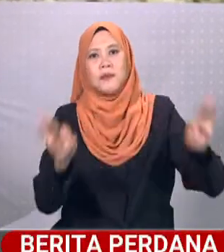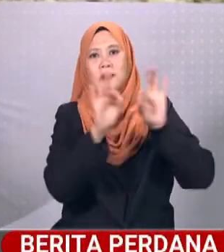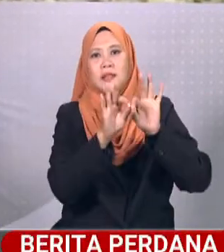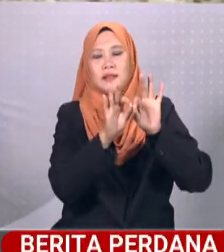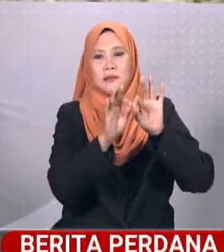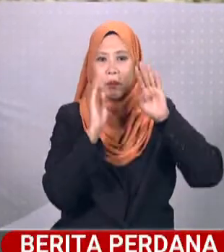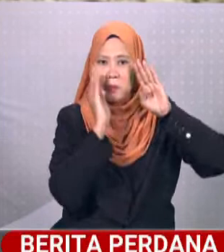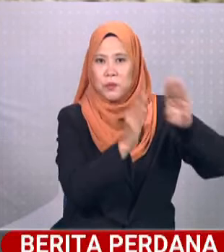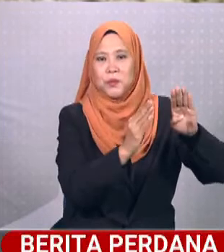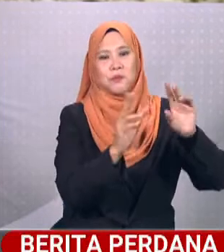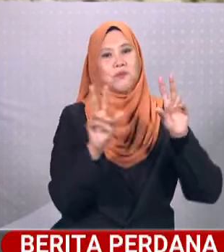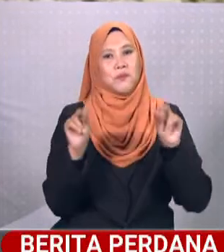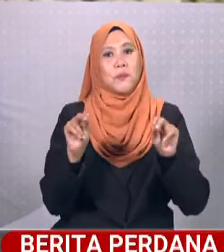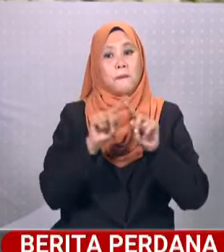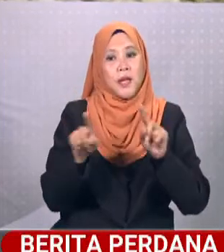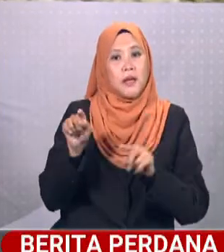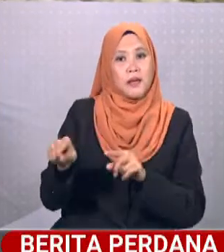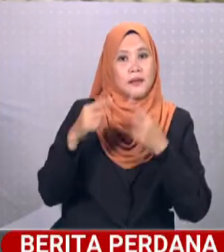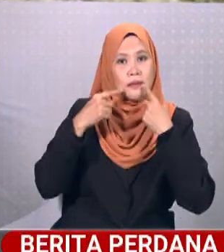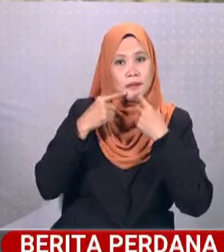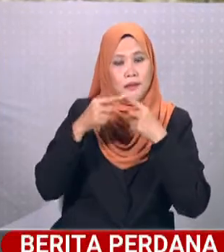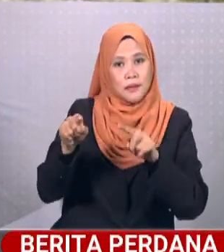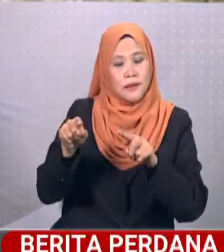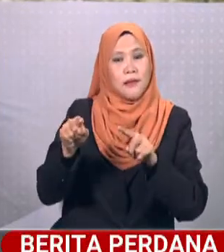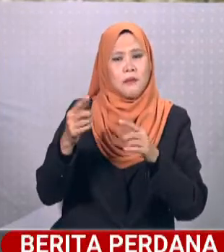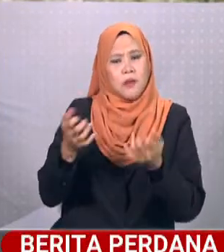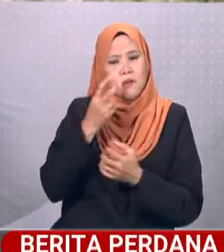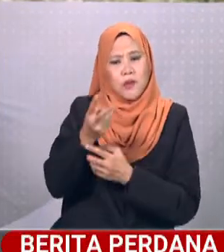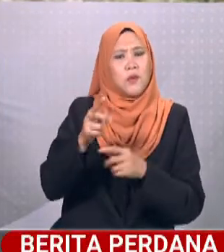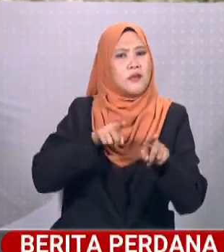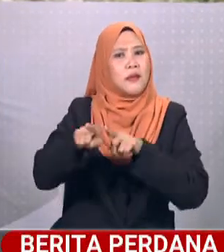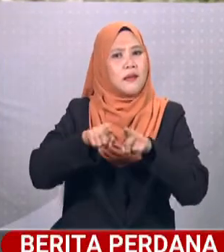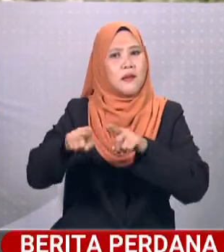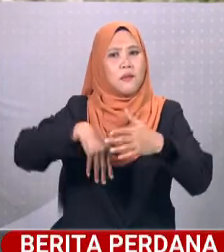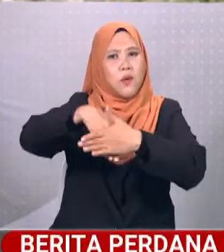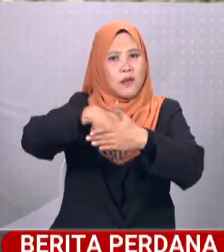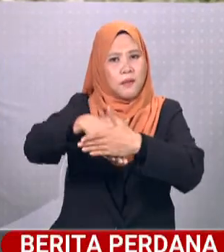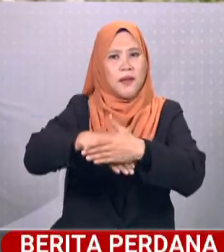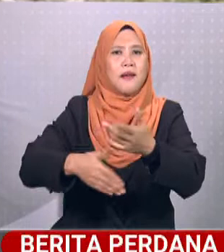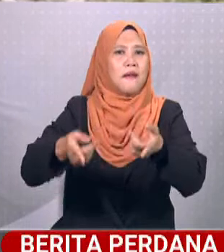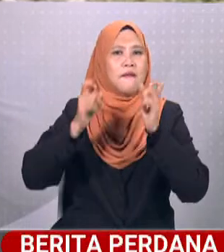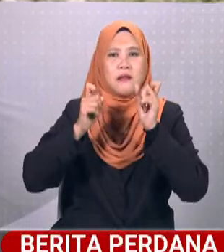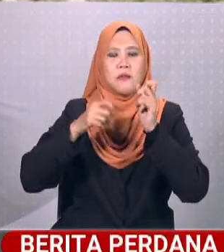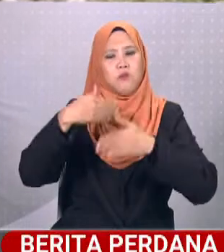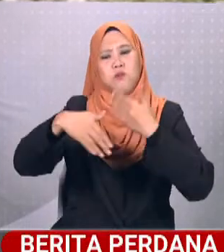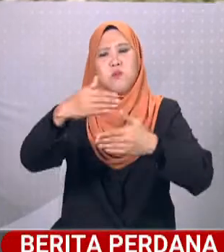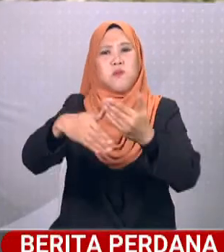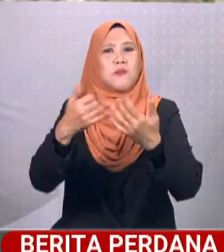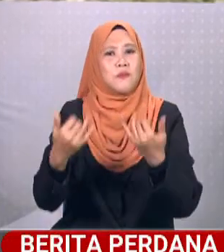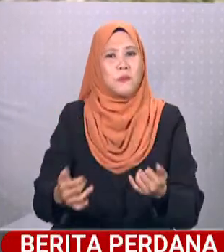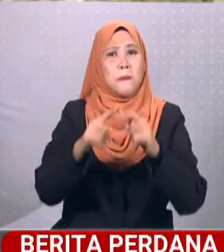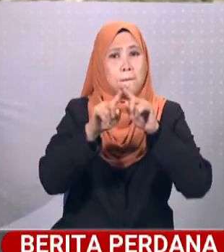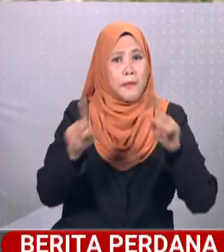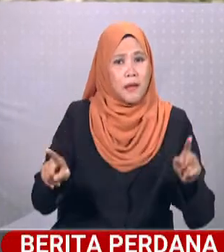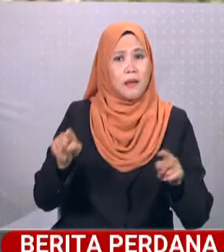diberi perhatian. Beliau menjelaskan semestinya dirinya ingin melihat saingan bola sepak kembali secepat yang mungkin, namun